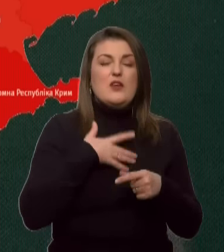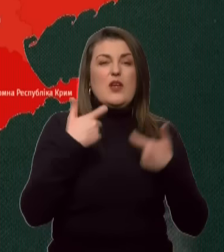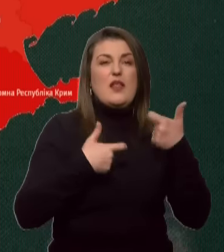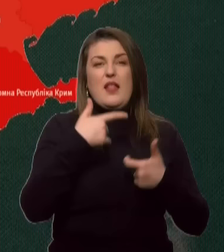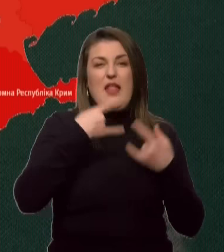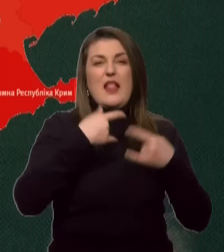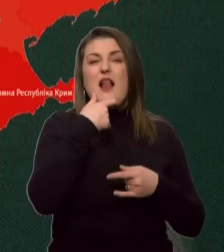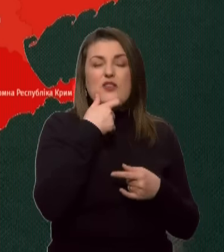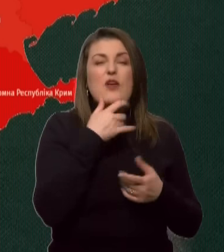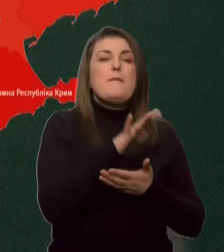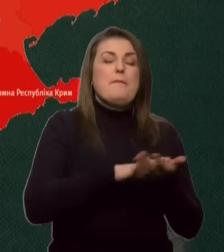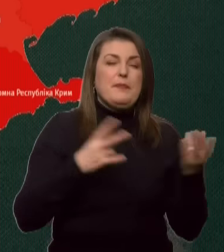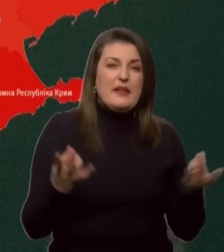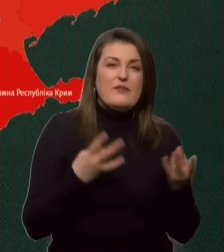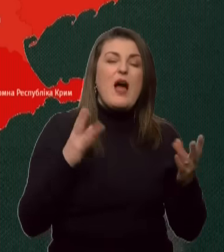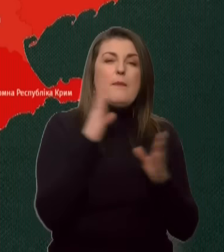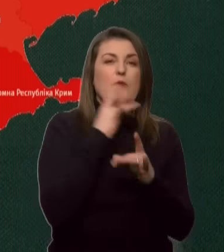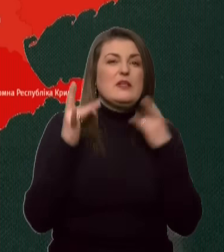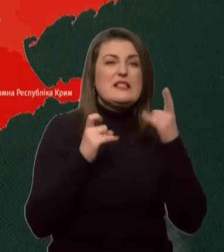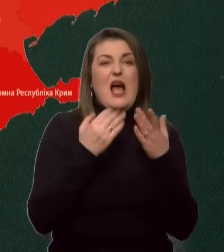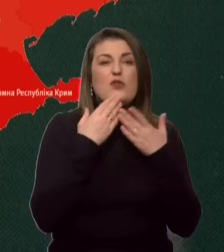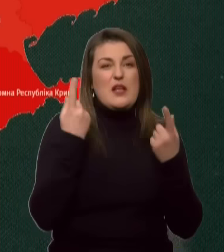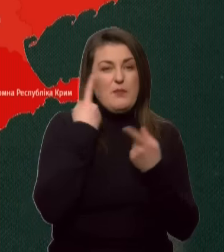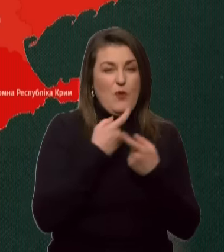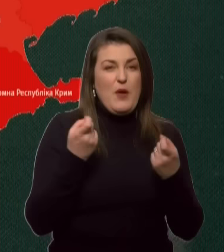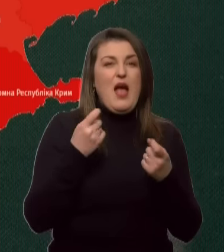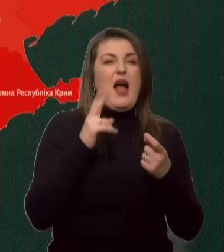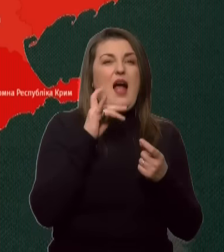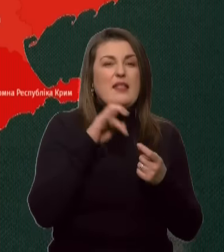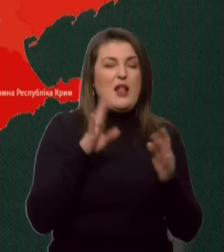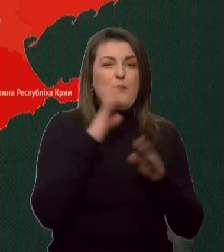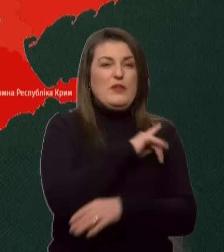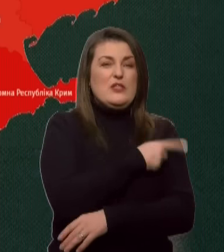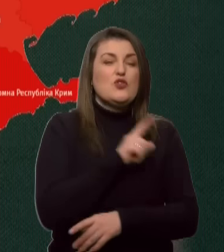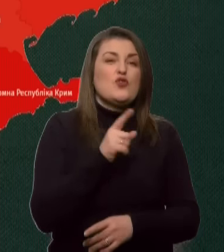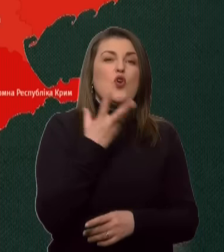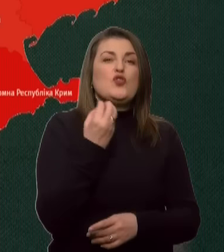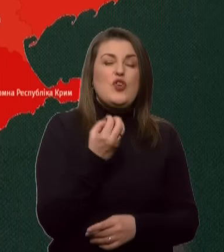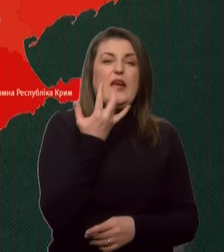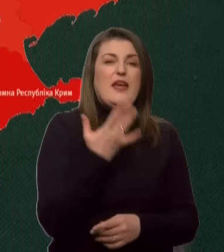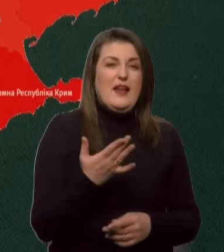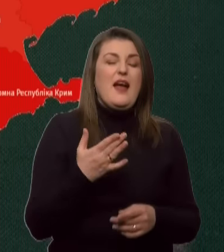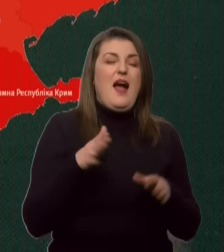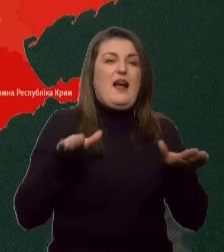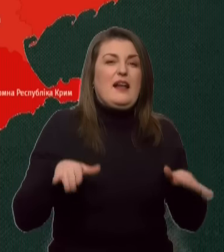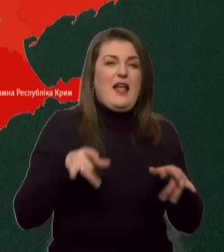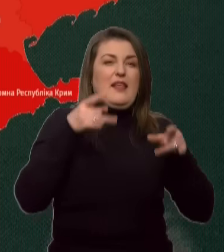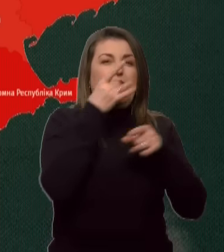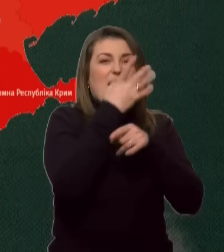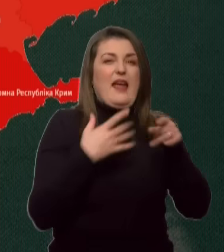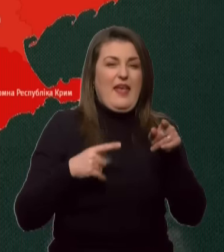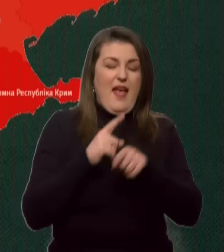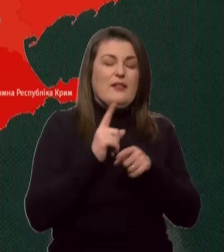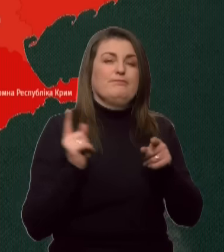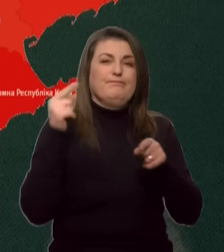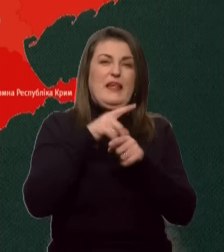телеглядачів. Триває повітряна тривога і за останнім повідомленням від каналу повітряних сил, що ще кілька крилатих ракет летять із